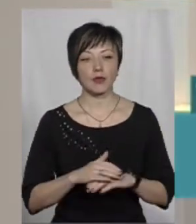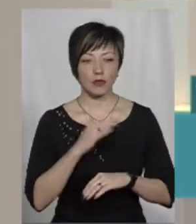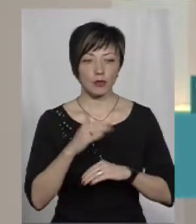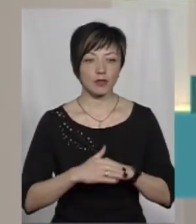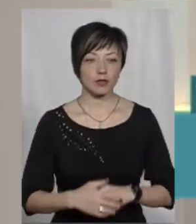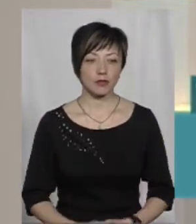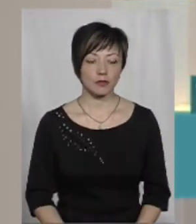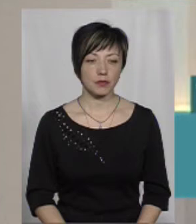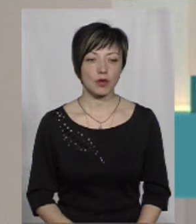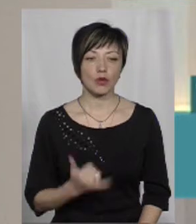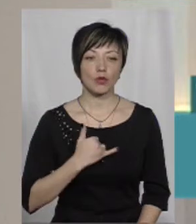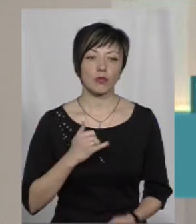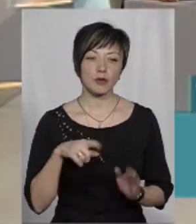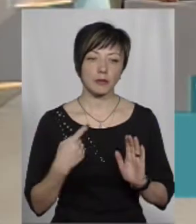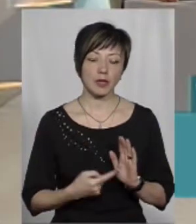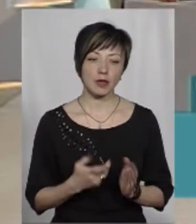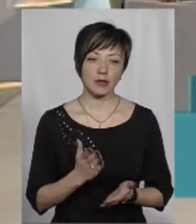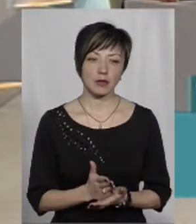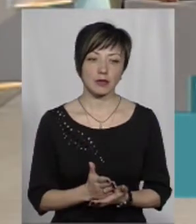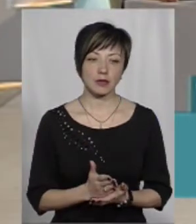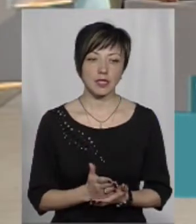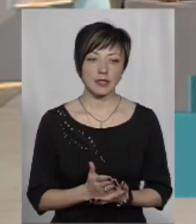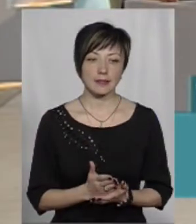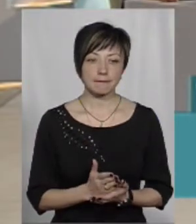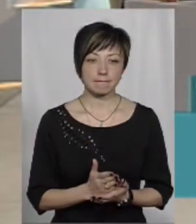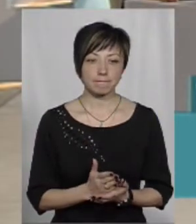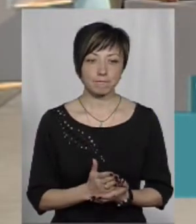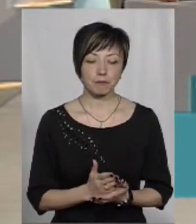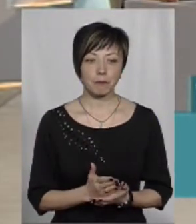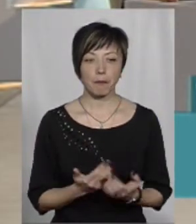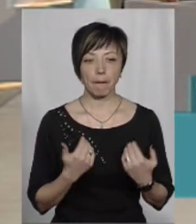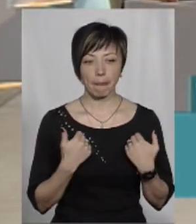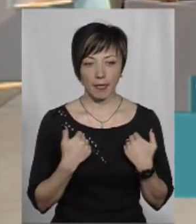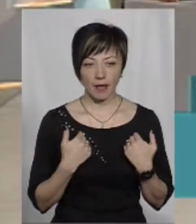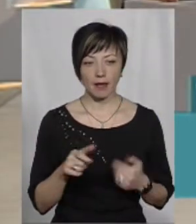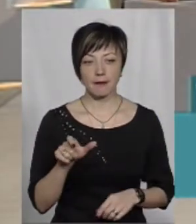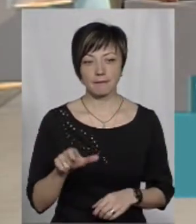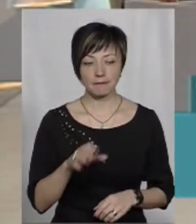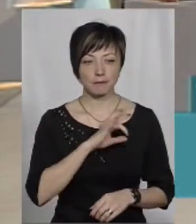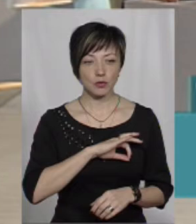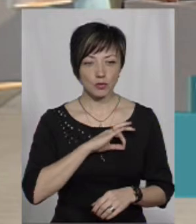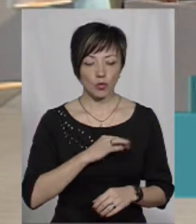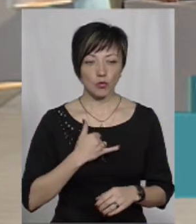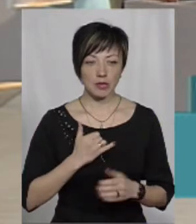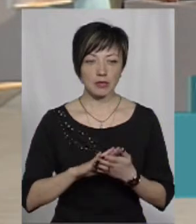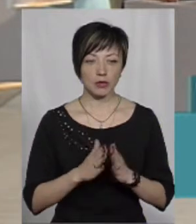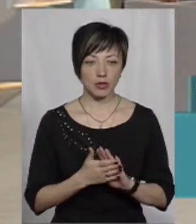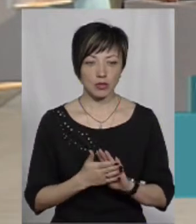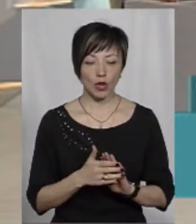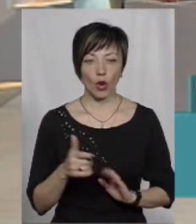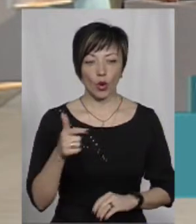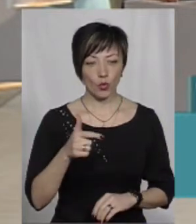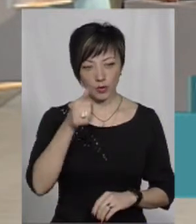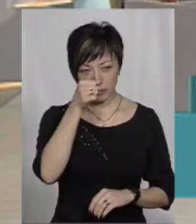Доброго вечора. Добрий вечір. У мене є таке питання. Я побутовий споживач, але в мене така ситуація. Десь у